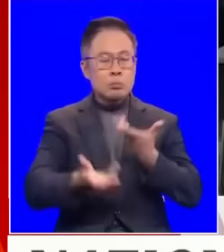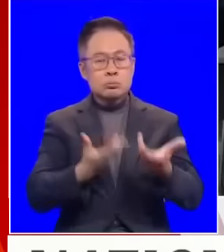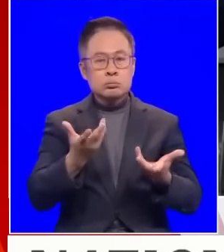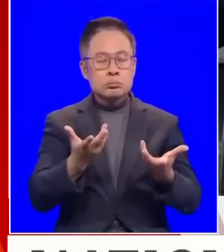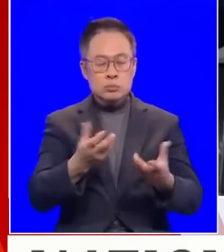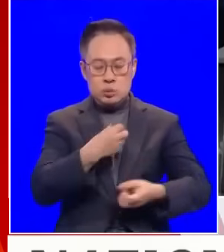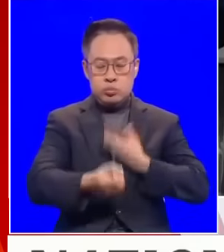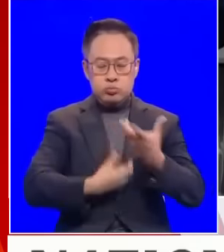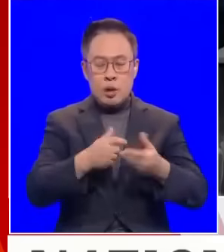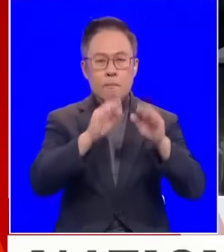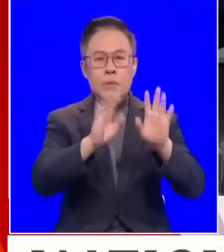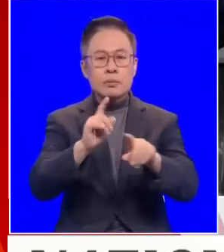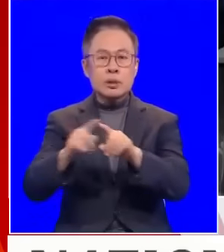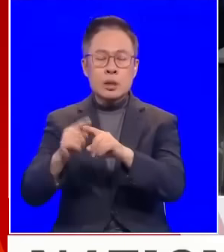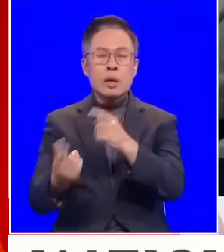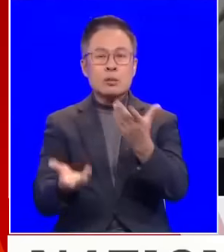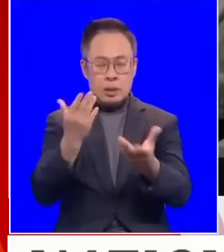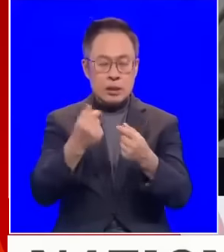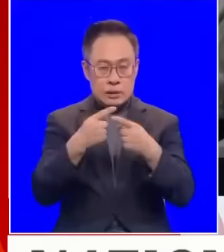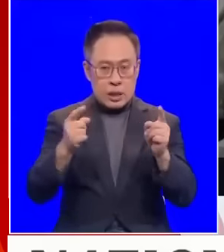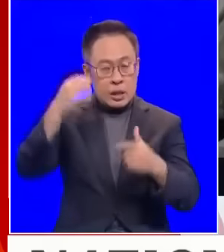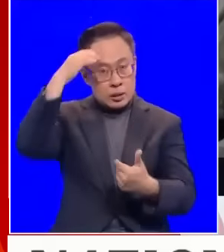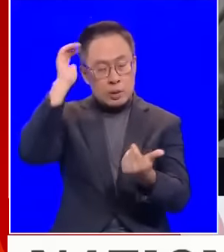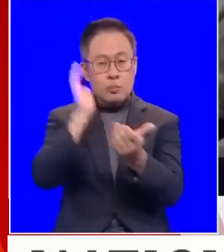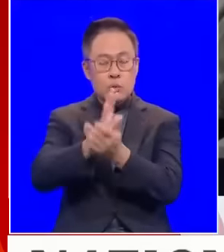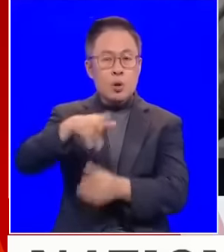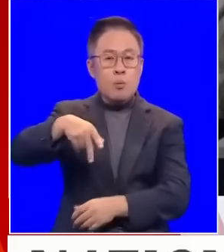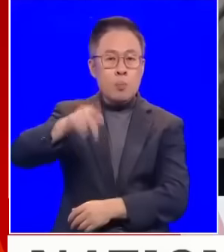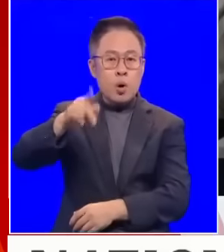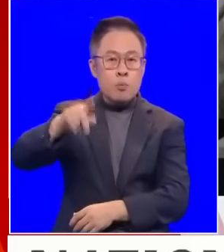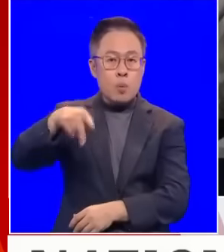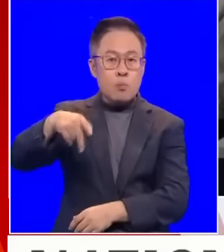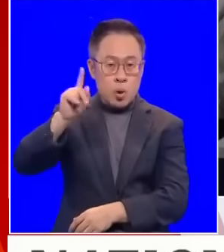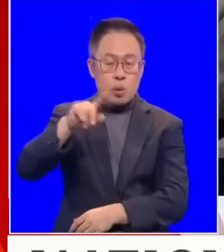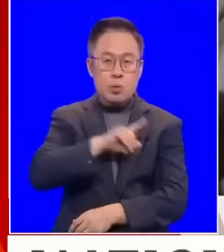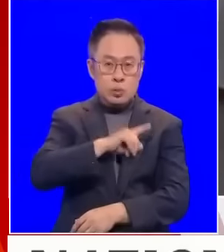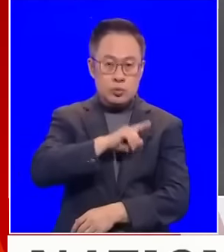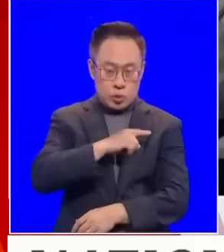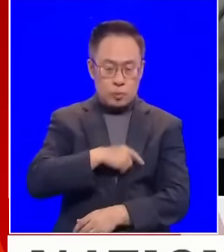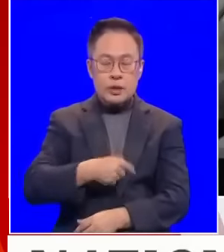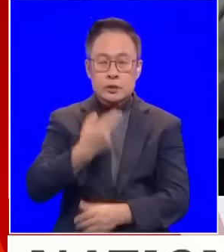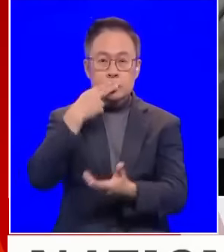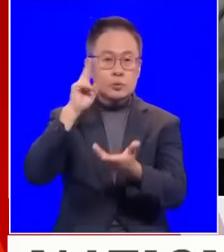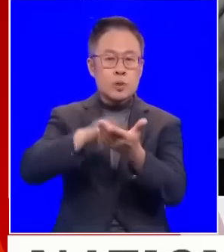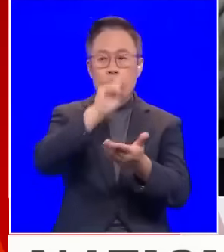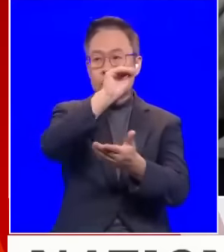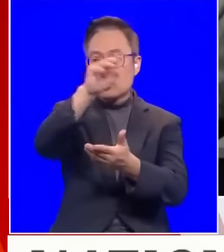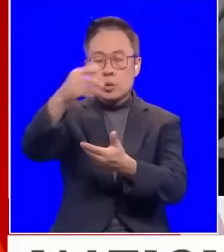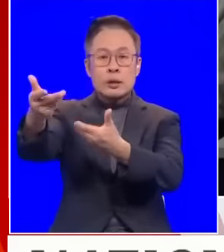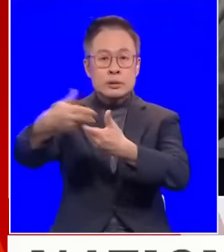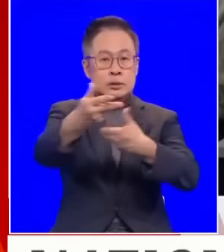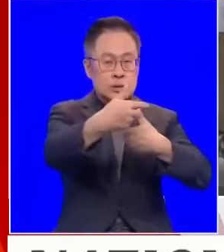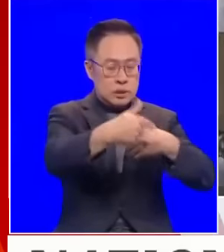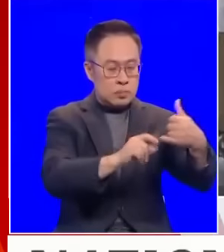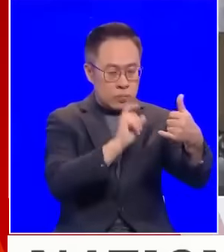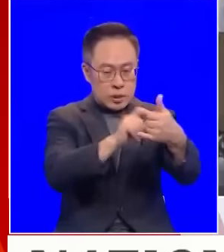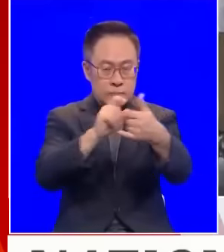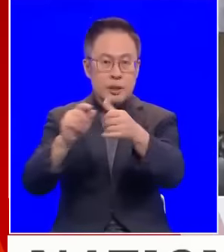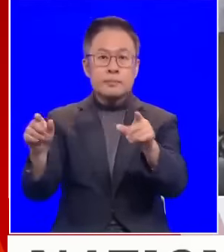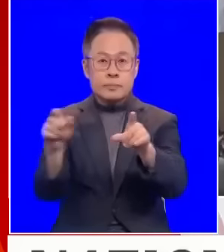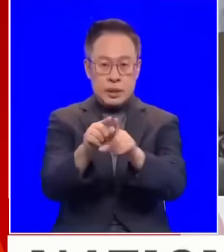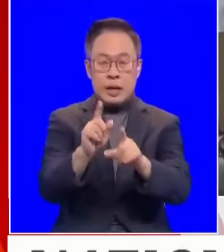การสอบสวนครับบก.ปปป.ก็จะดำเนินการสอบสวนเรียกผู้เกี่ยวข้องทั้งหมดนะครับมาสอบปากคำนะครับใครเกี่ยวข้